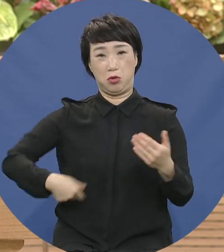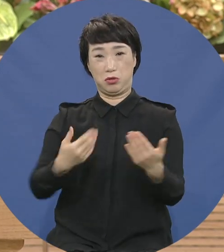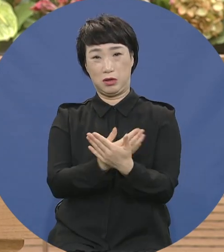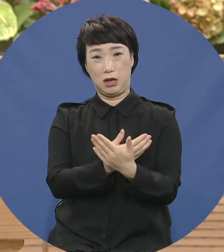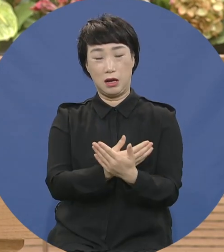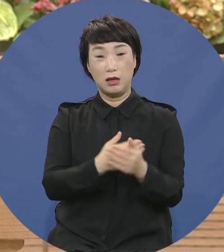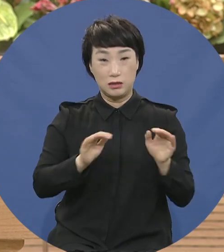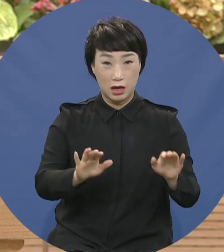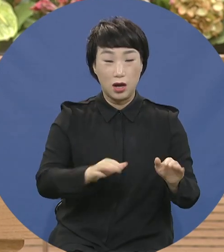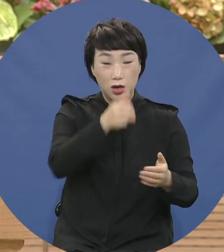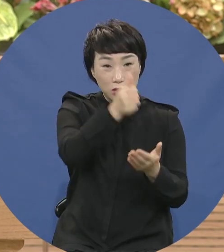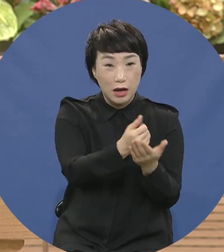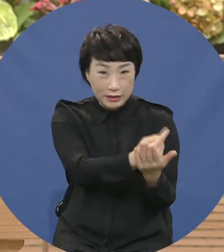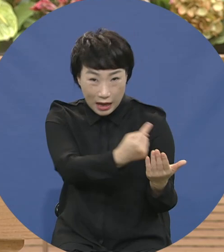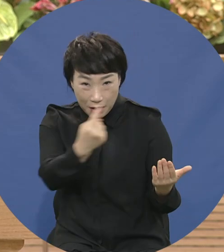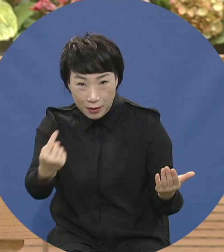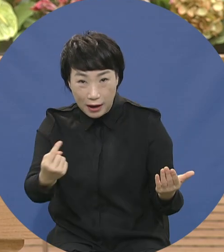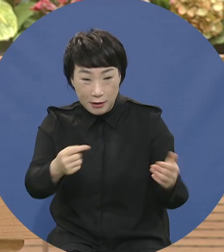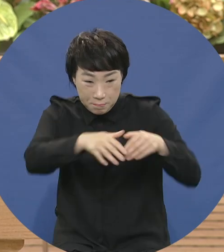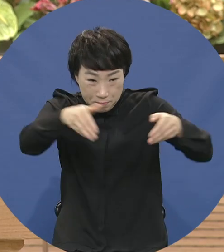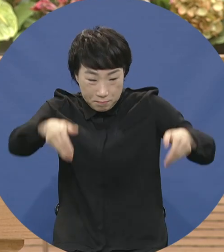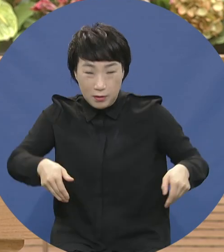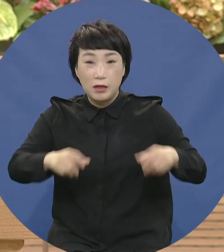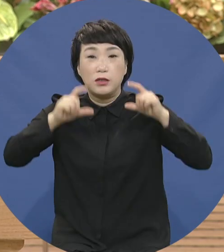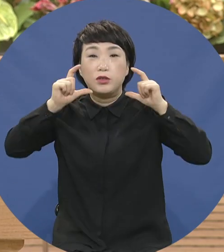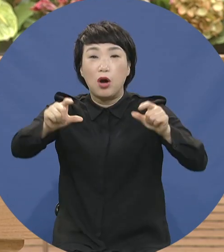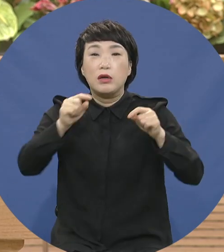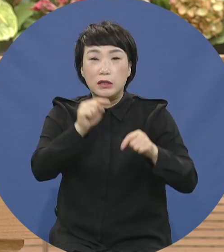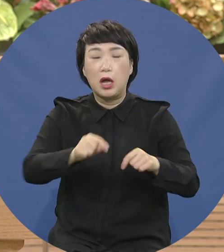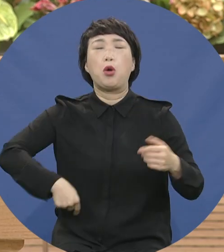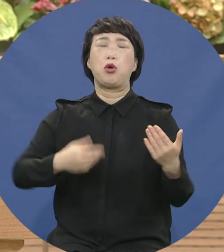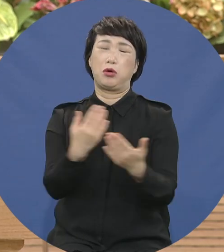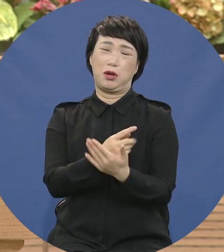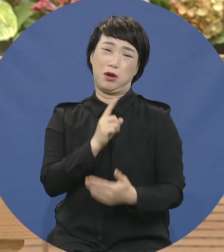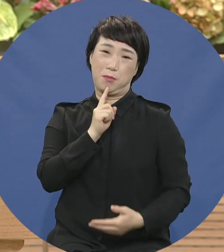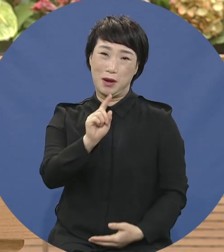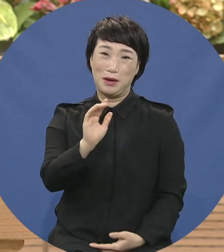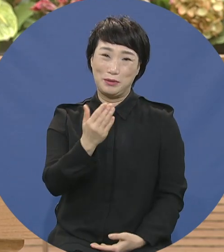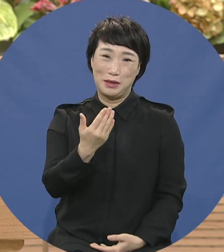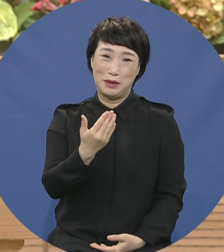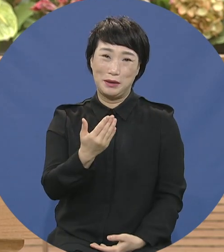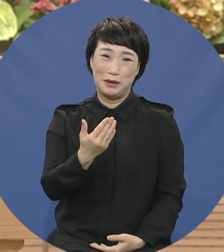죄와 완전히 분리되겠다는 선언, 이것이 회개입니다.